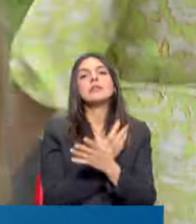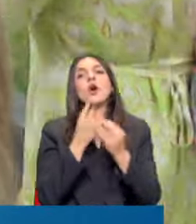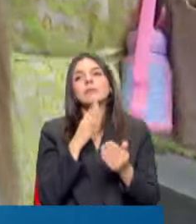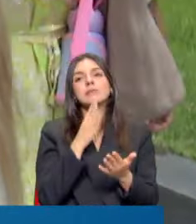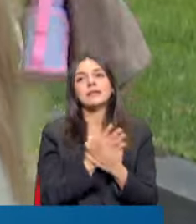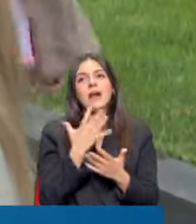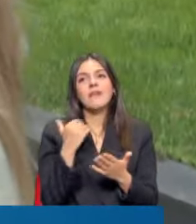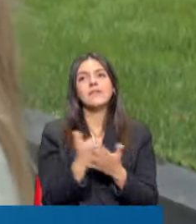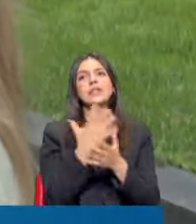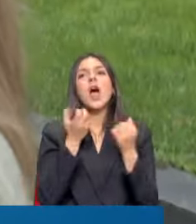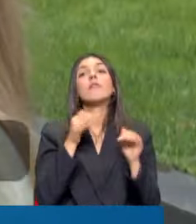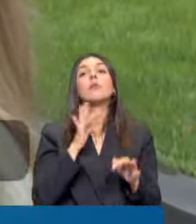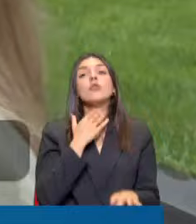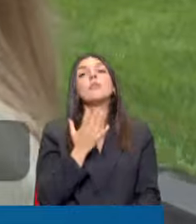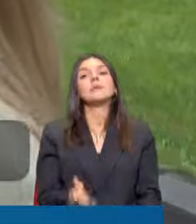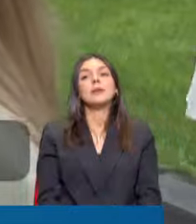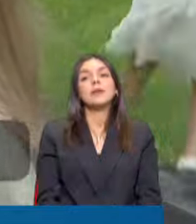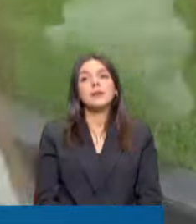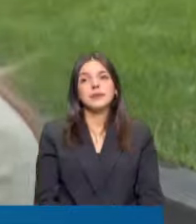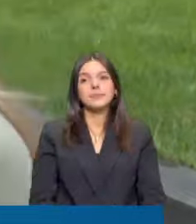alışveriş yapmasanız olmaz mı?